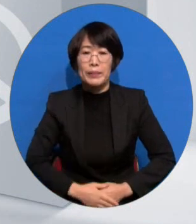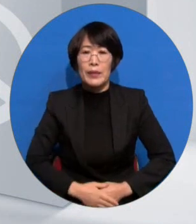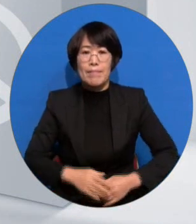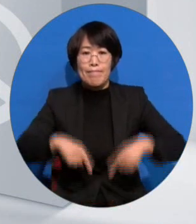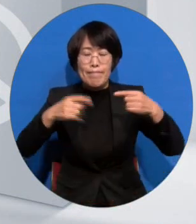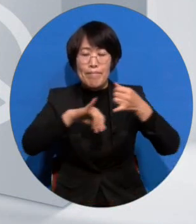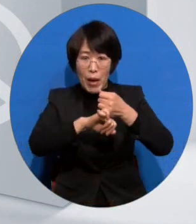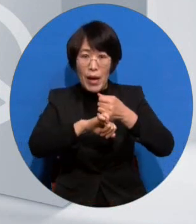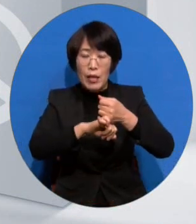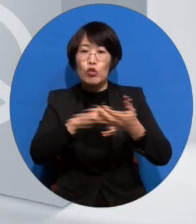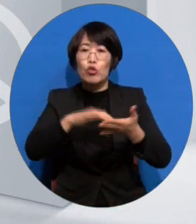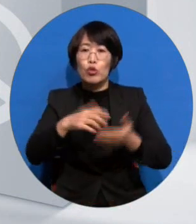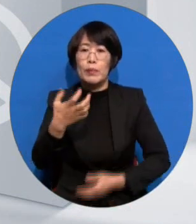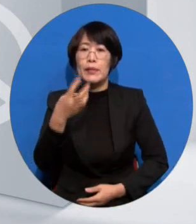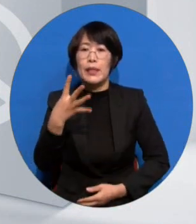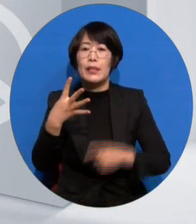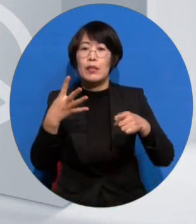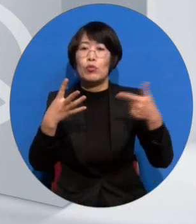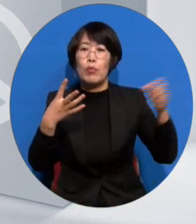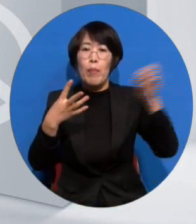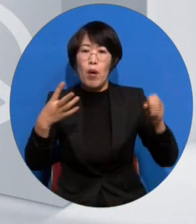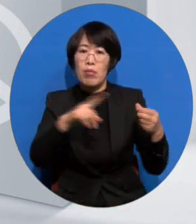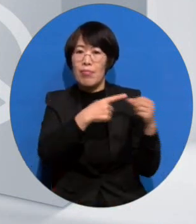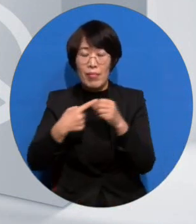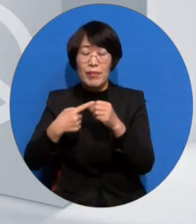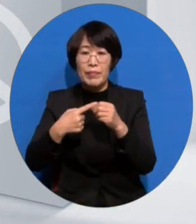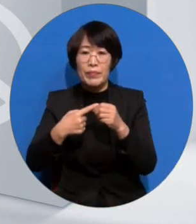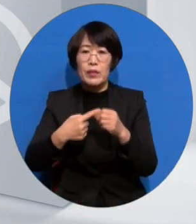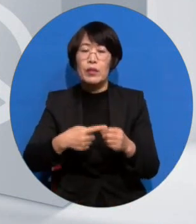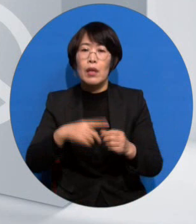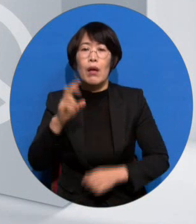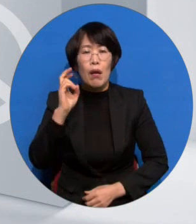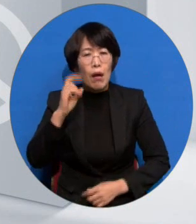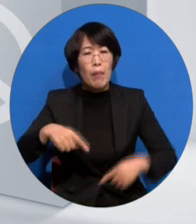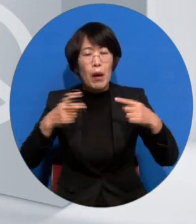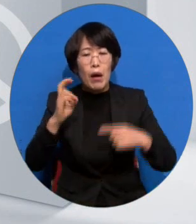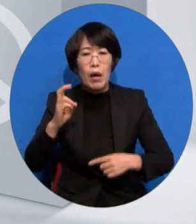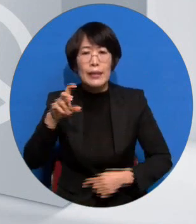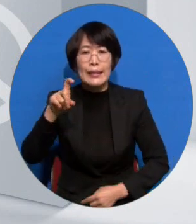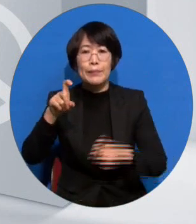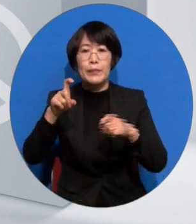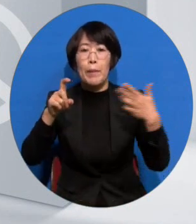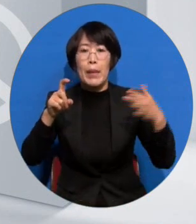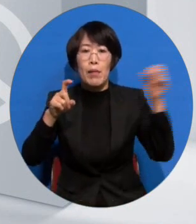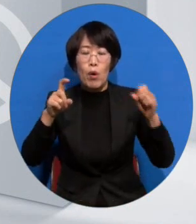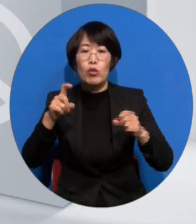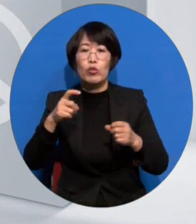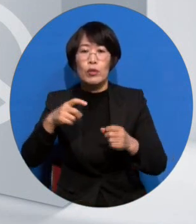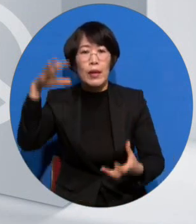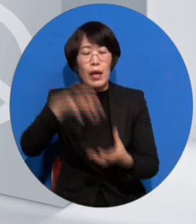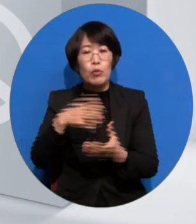반드시 할 것이다 가 84.6% 로 가장 많았고 아마 할 것 같다 가 10.8% 로